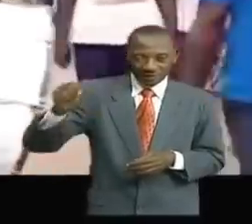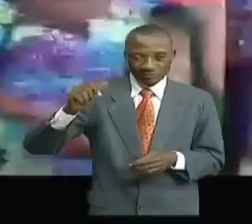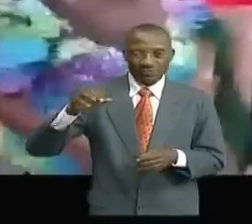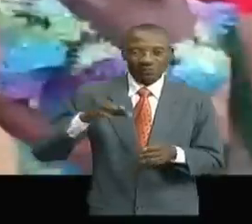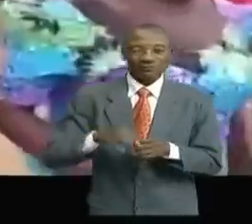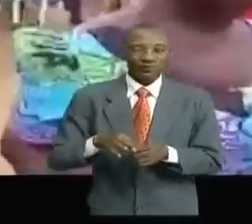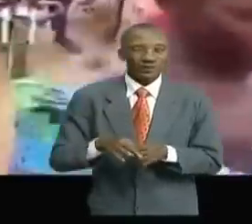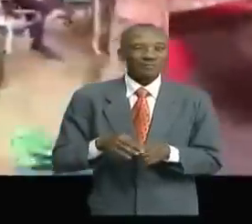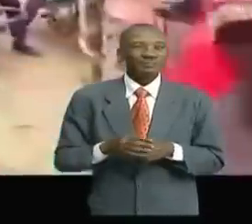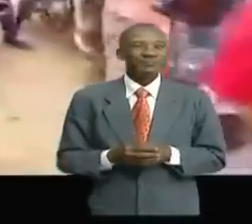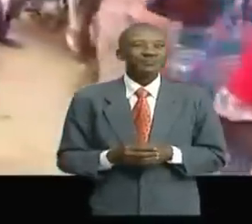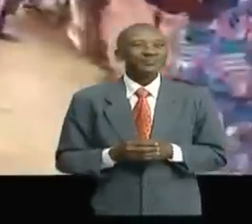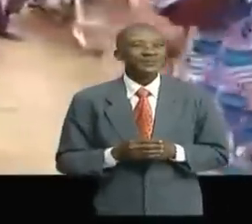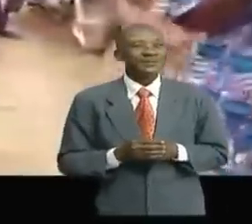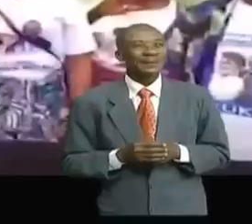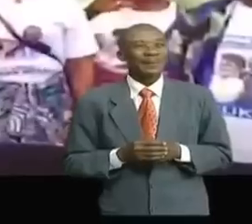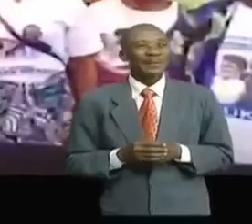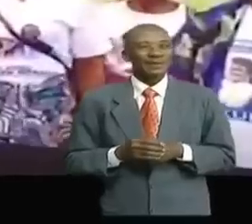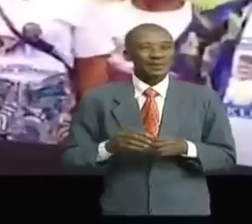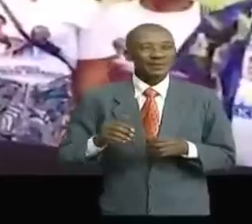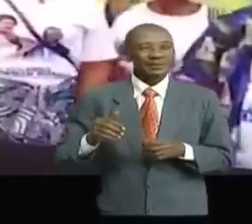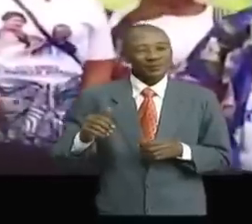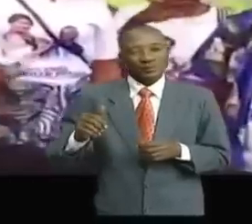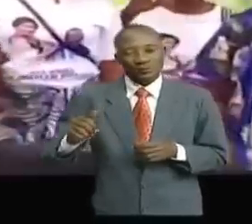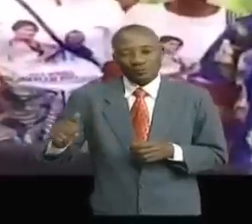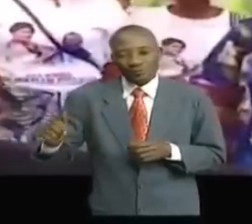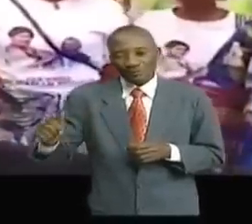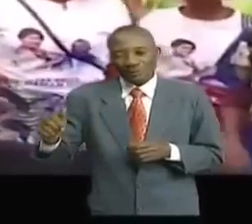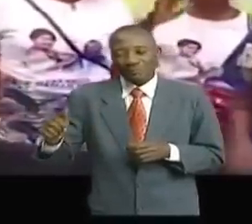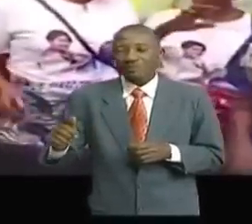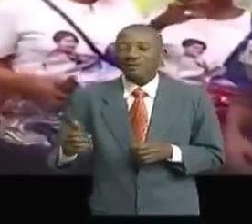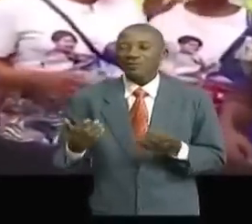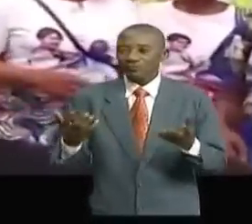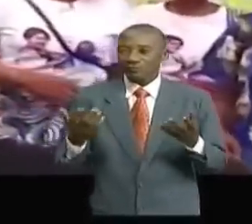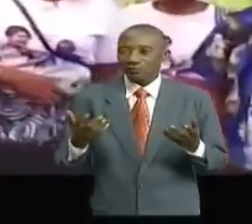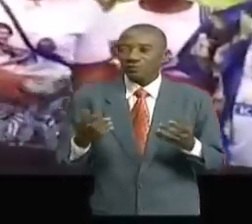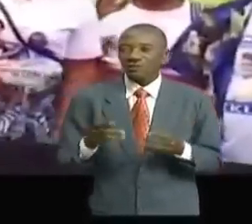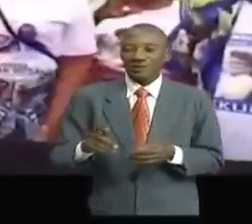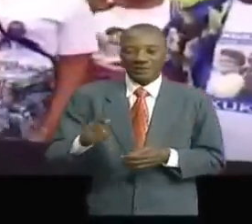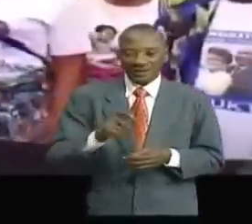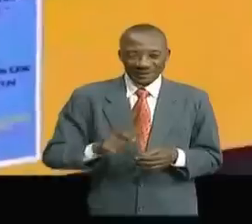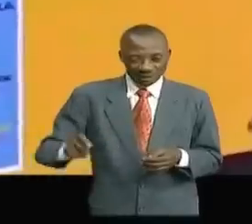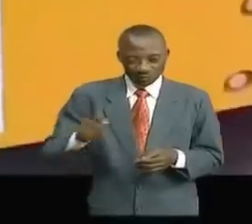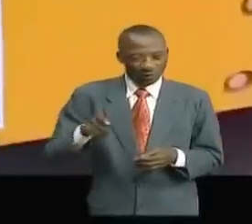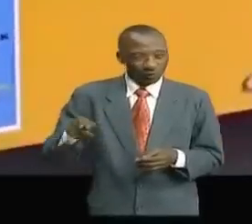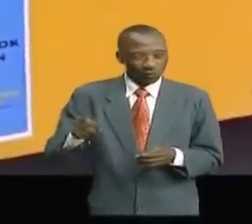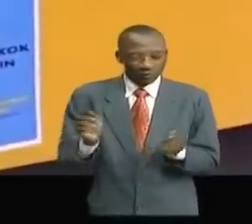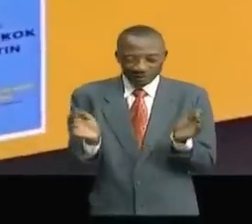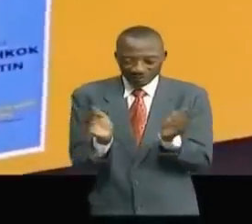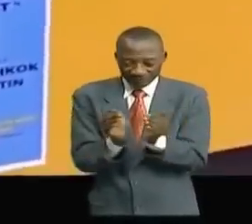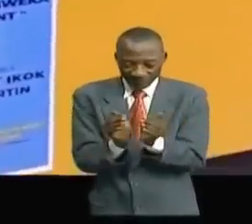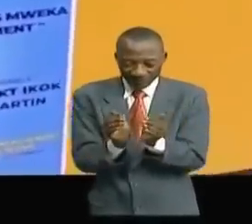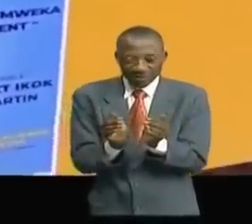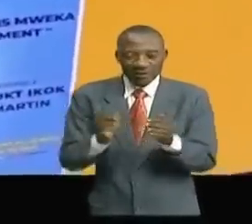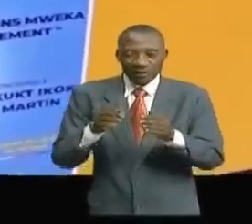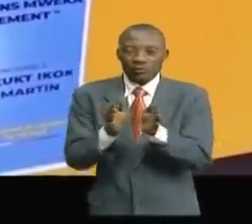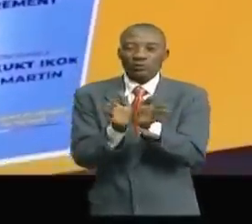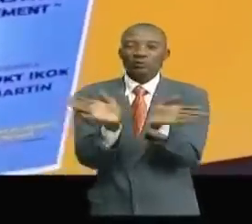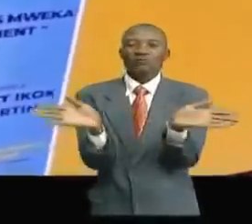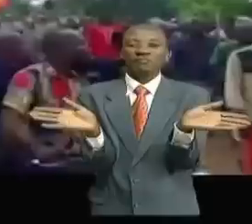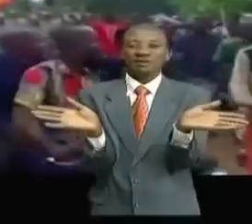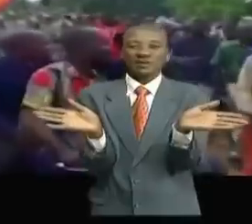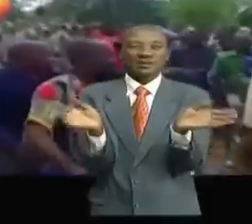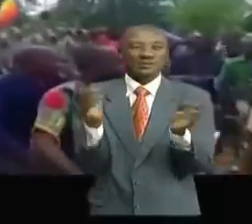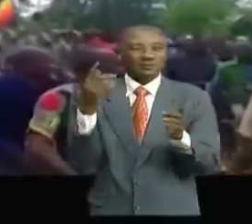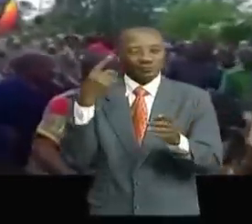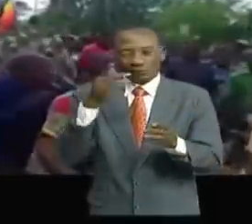détermination afin de redorer l'image et désenclaver ces territoires de la province du Kasaï. L'honorable Ikouk Ikok, un leader